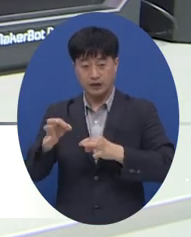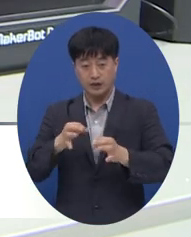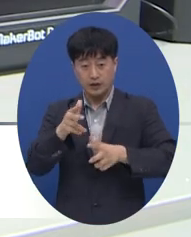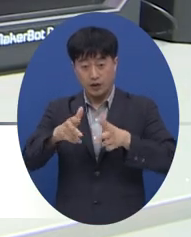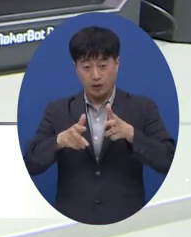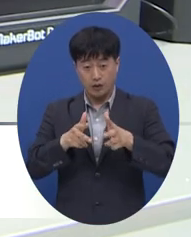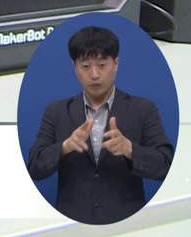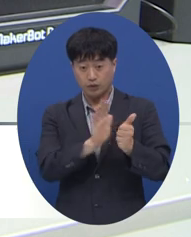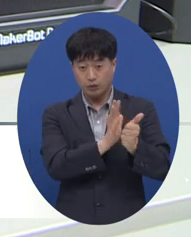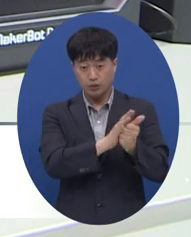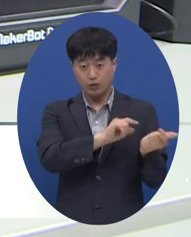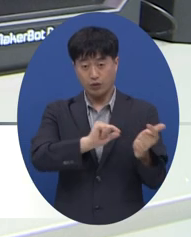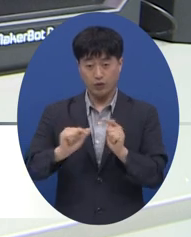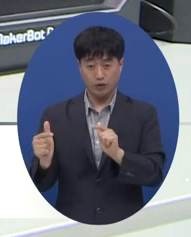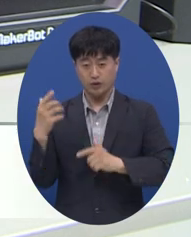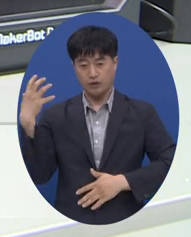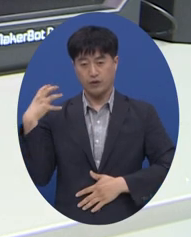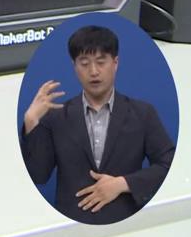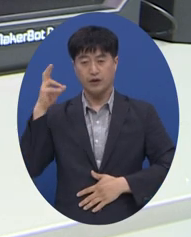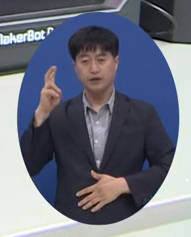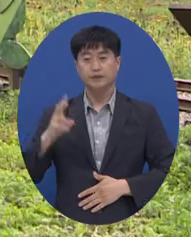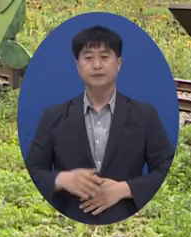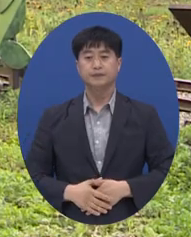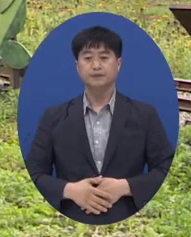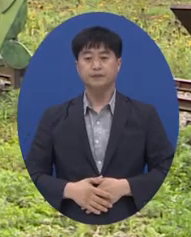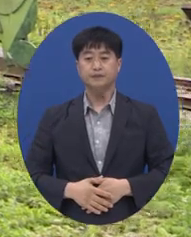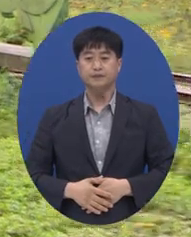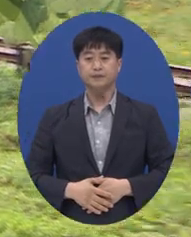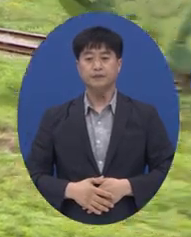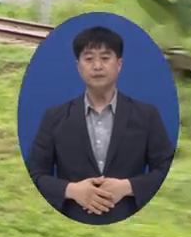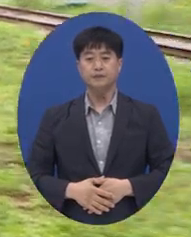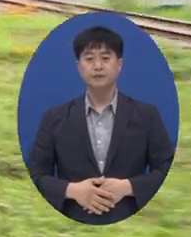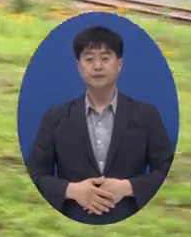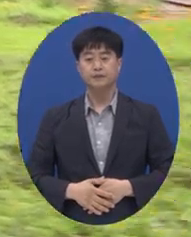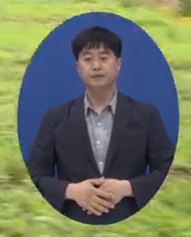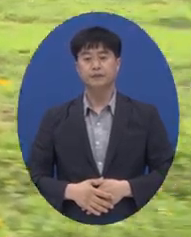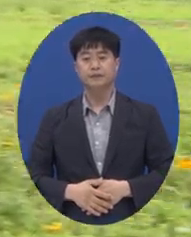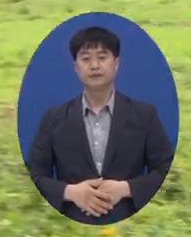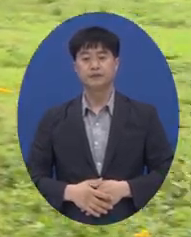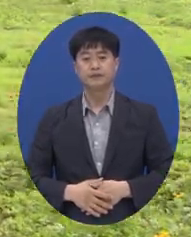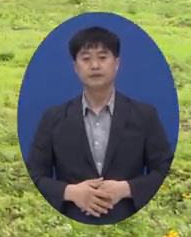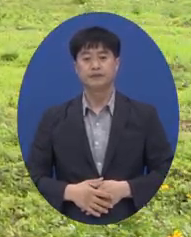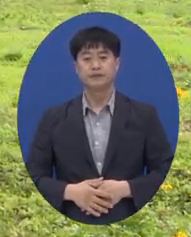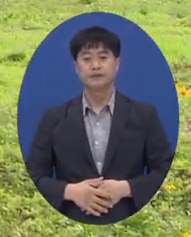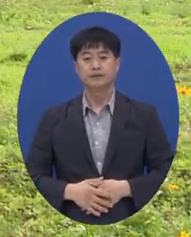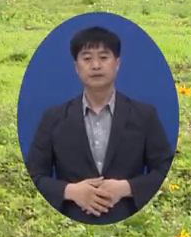창업 플랫폼의 역할을 톡톡히 할 전망입니다. 경기주TV 김태희입니다.